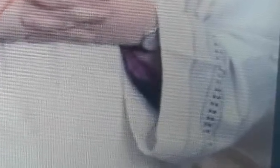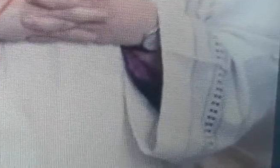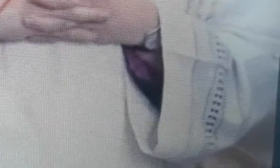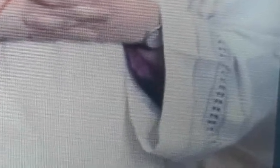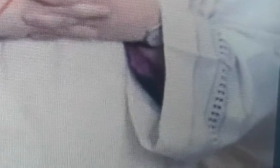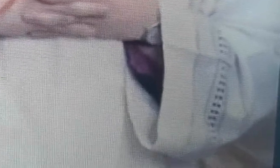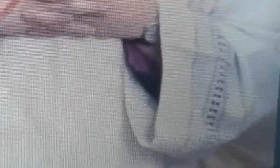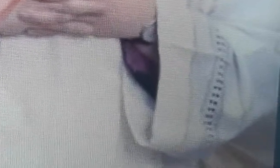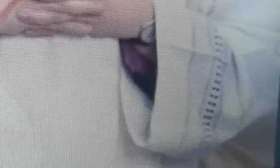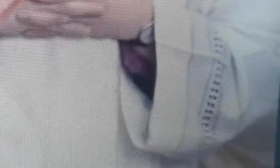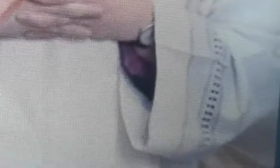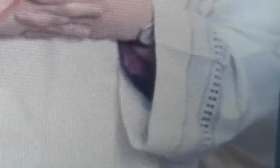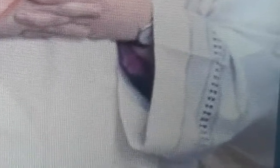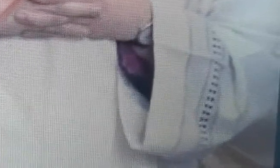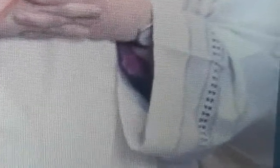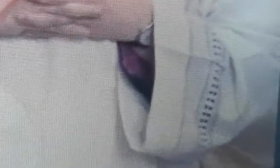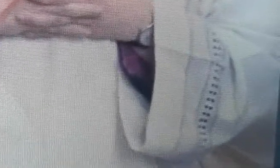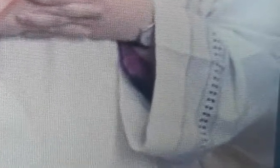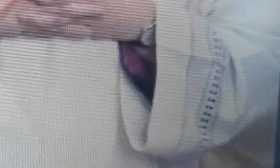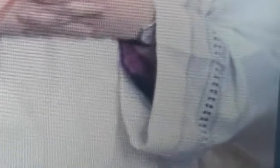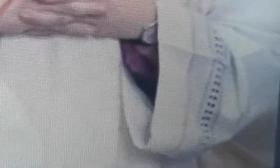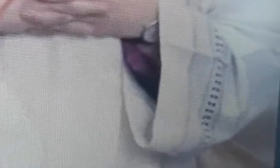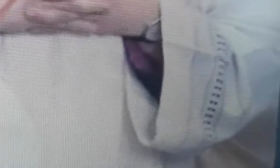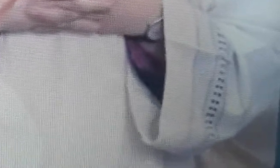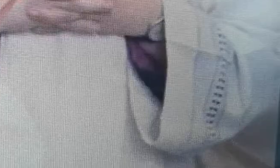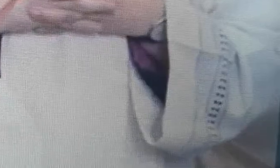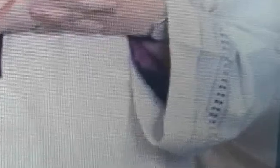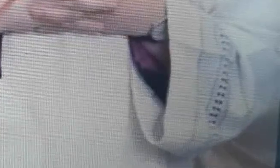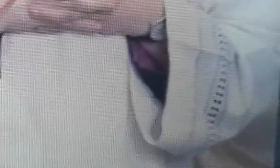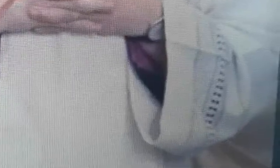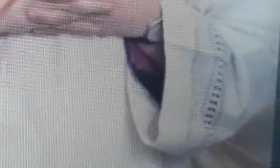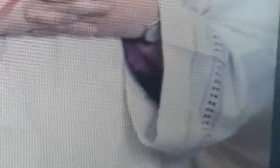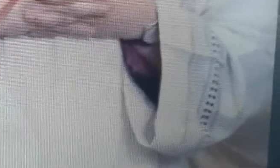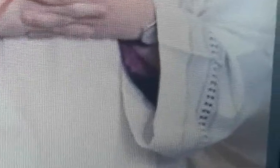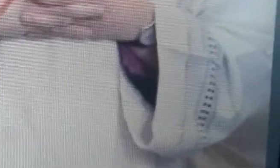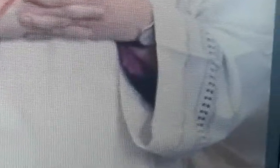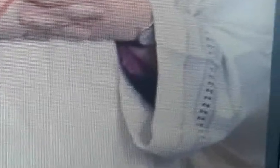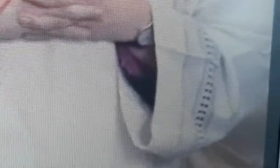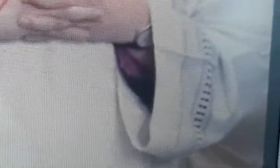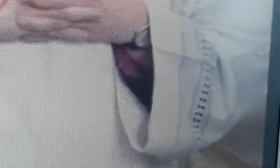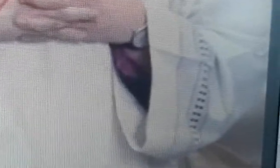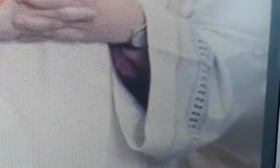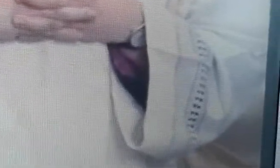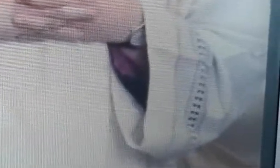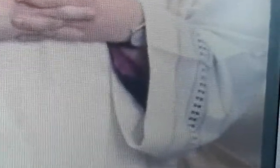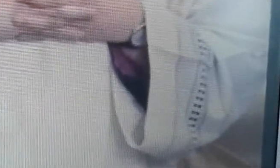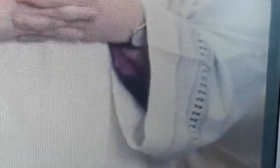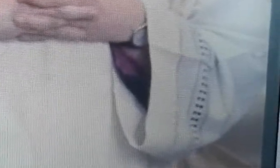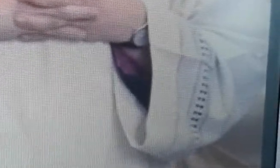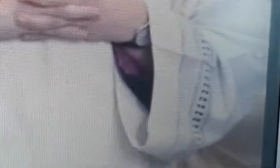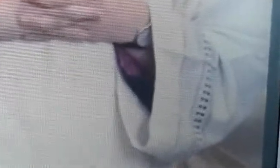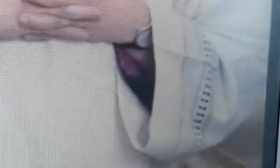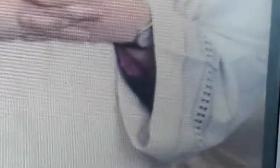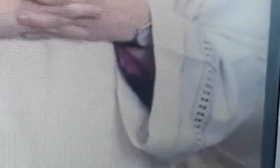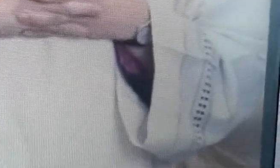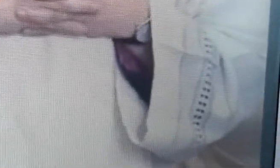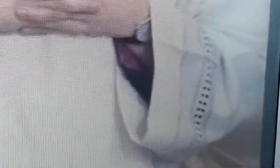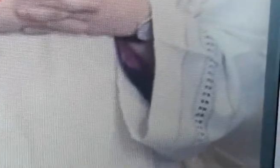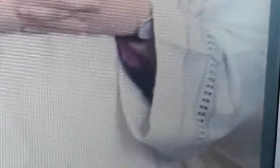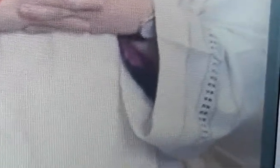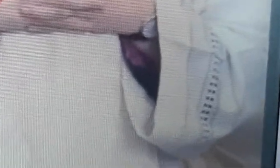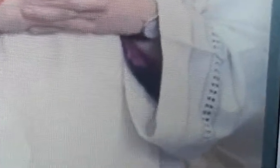fuit, nec non venerabilis serva Dei, Elisabetta Sciasca, in seculo rosa,